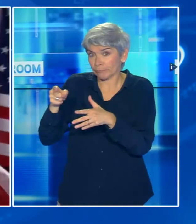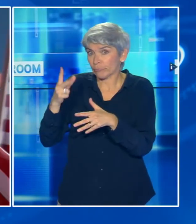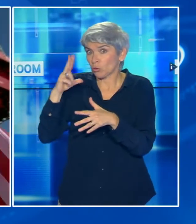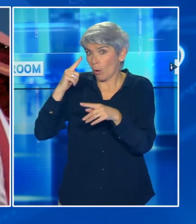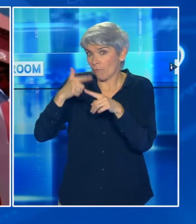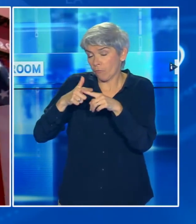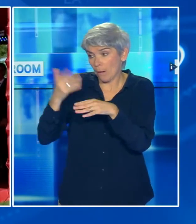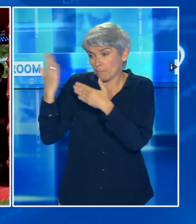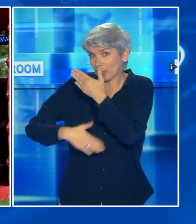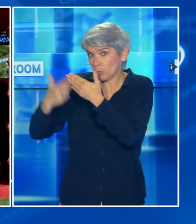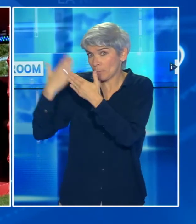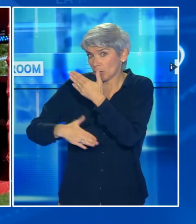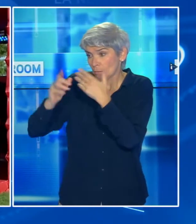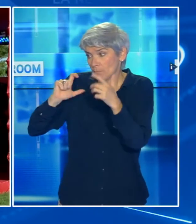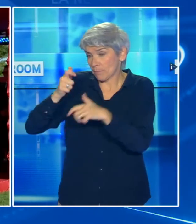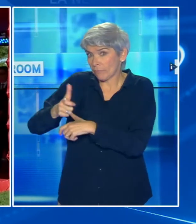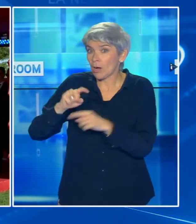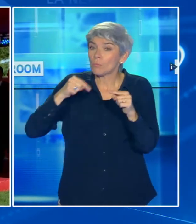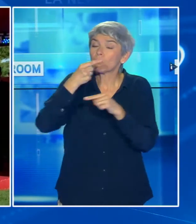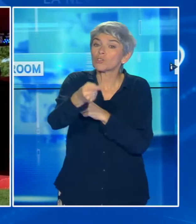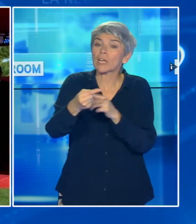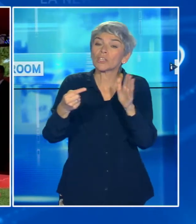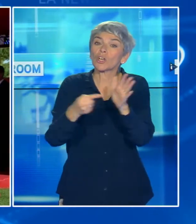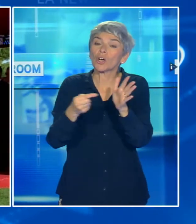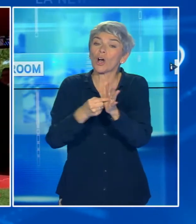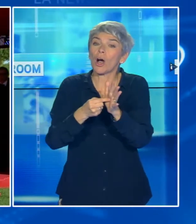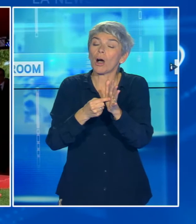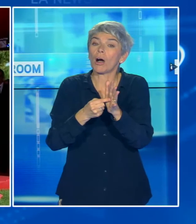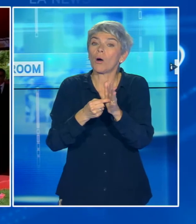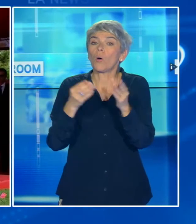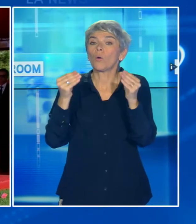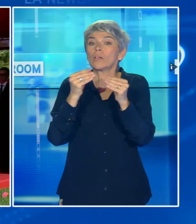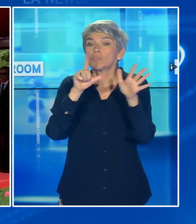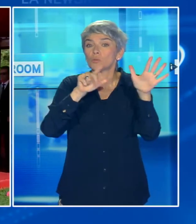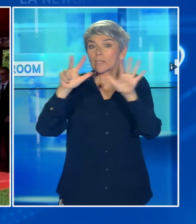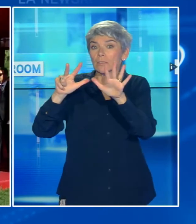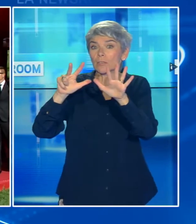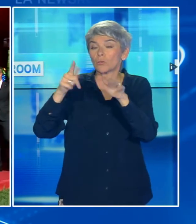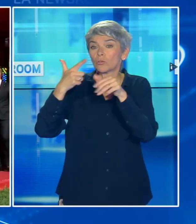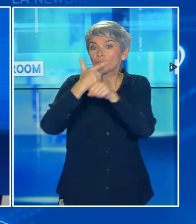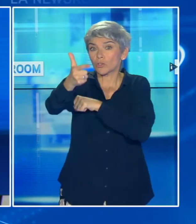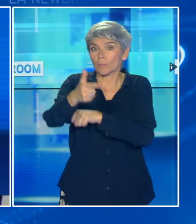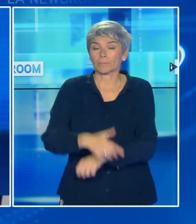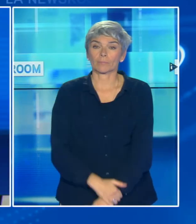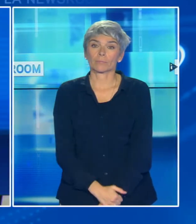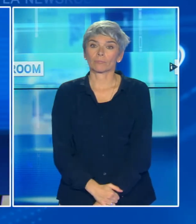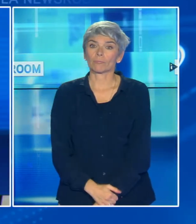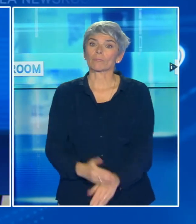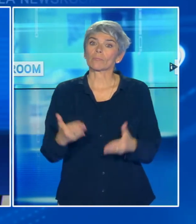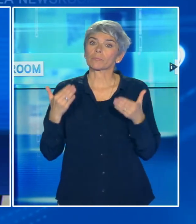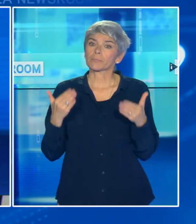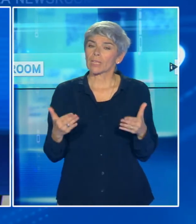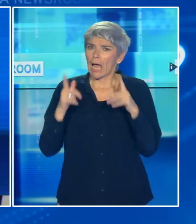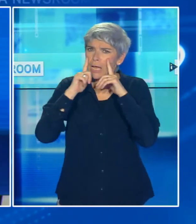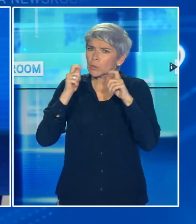restent sur 3 défaites consécutives. La prochaine Ryder Cup, ce sera dans les Yvelines dans 2 ans. Et puis soyez